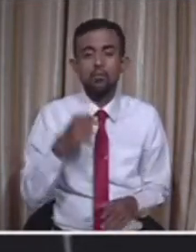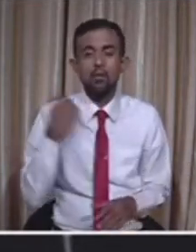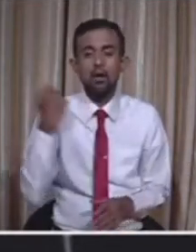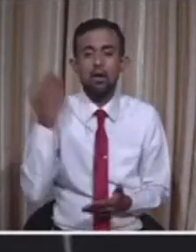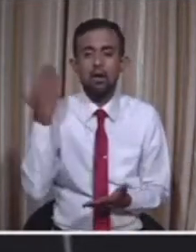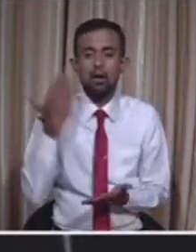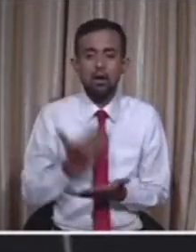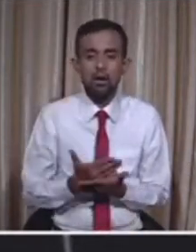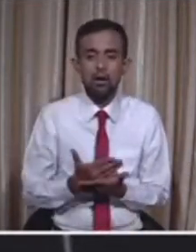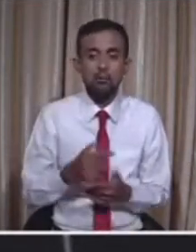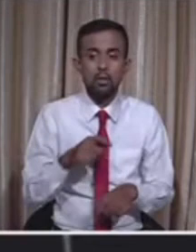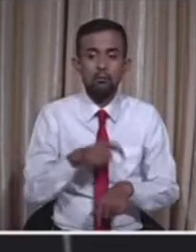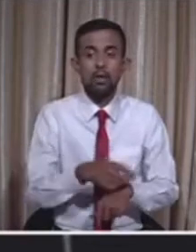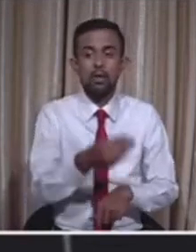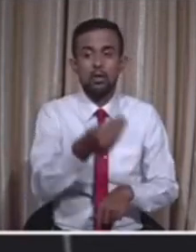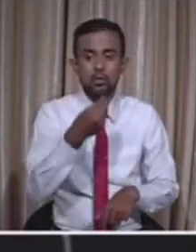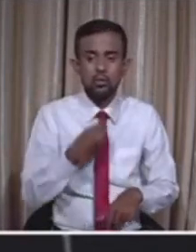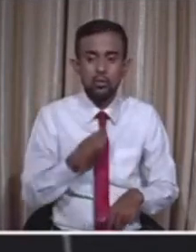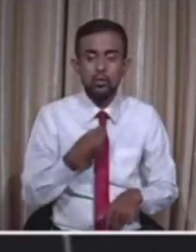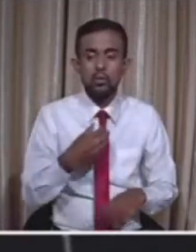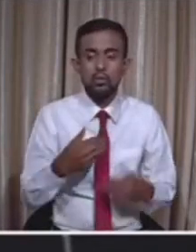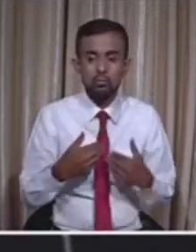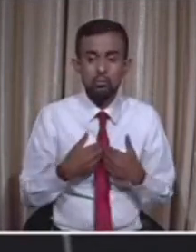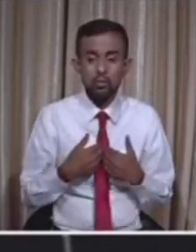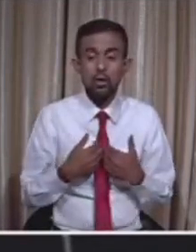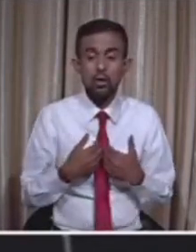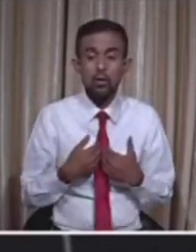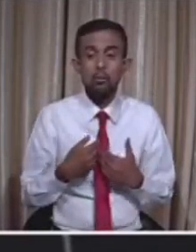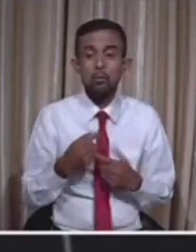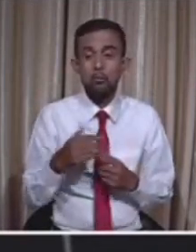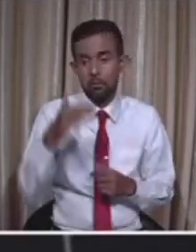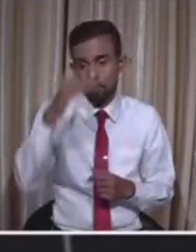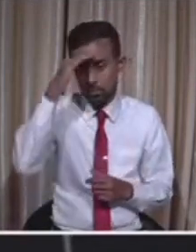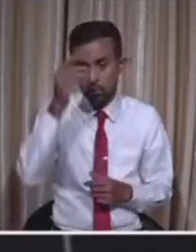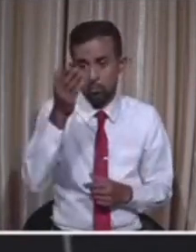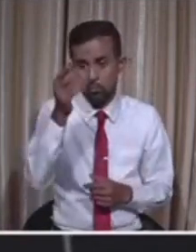අවසන් කරනවා. මට මේ ඉඩකඩ අවස්ථාව ලබා දීම පිළිබඳව ගරු මූලාසන ආරූඪ මන්ත්‍රීතුමනි ඔබතුමාට ස්තුතිවන්තයි.